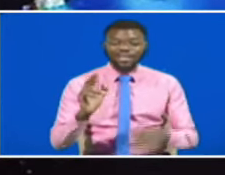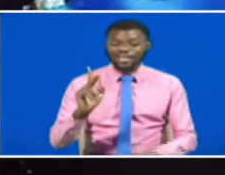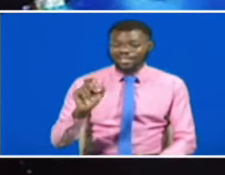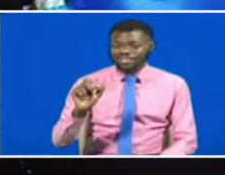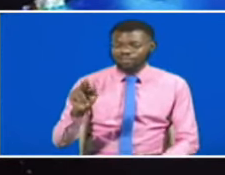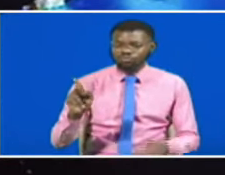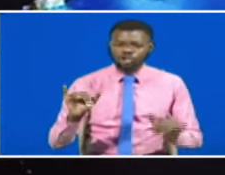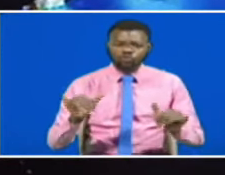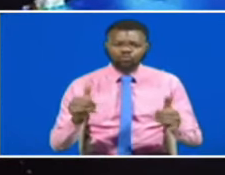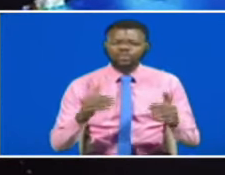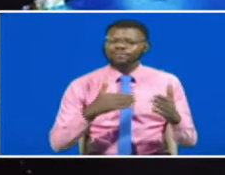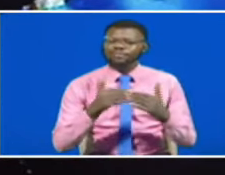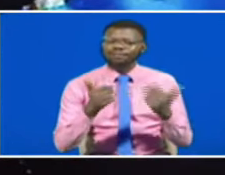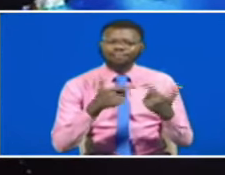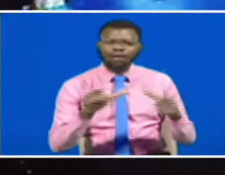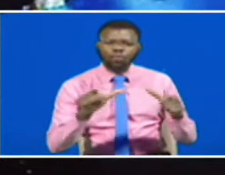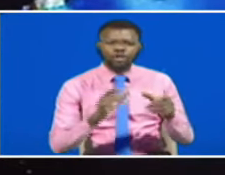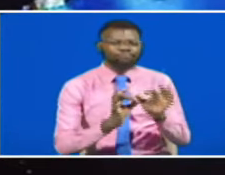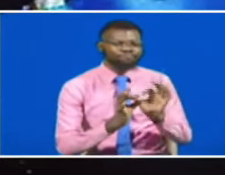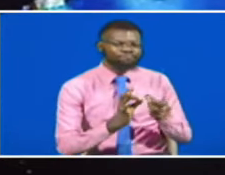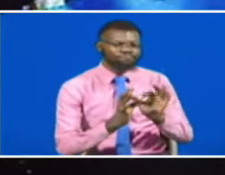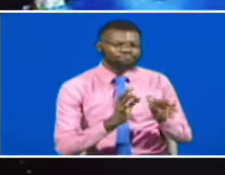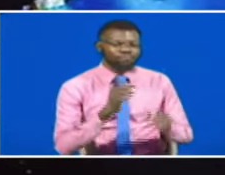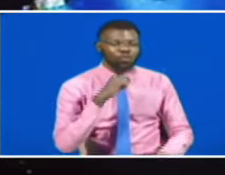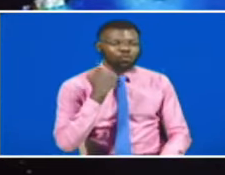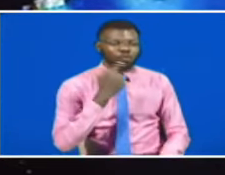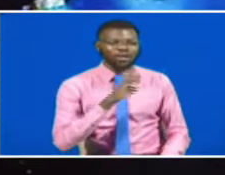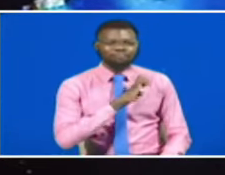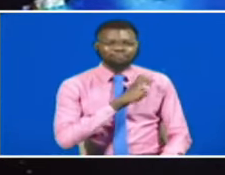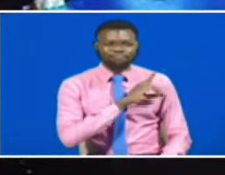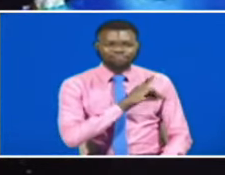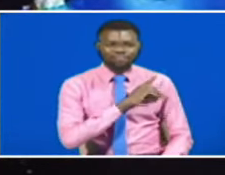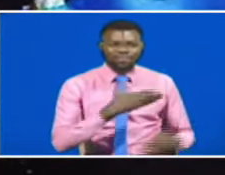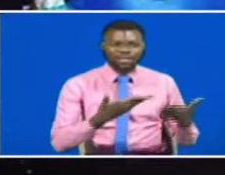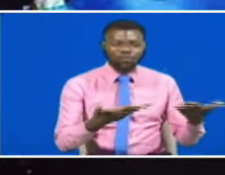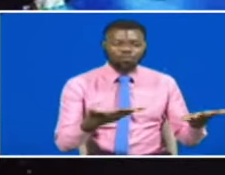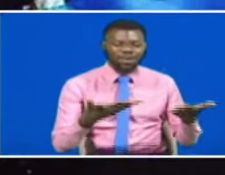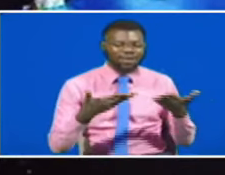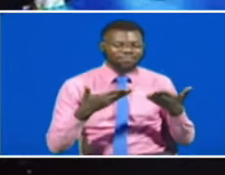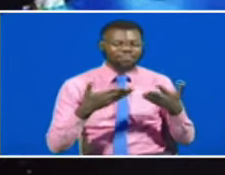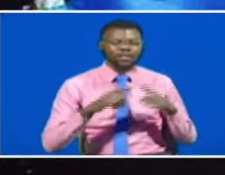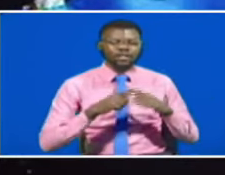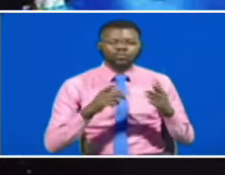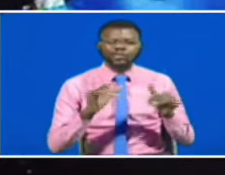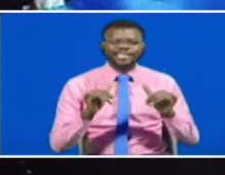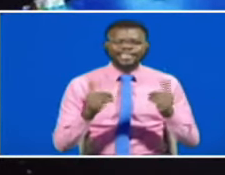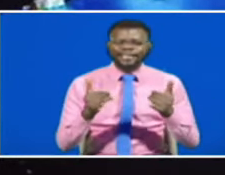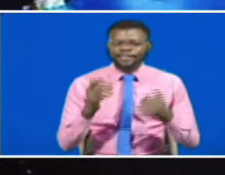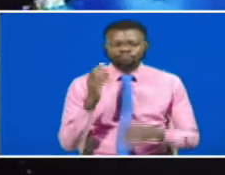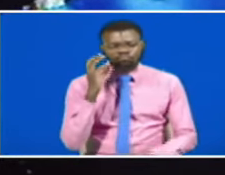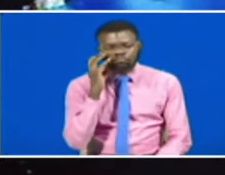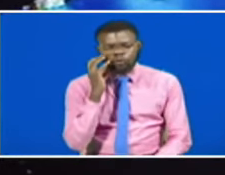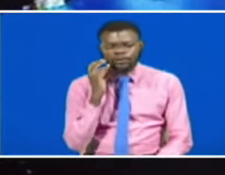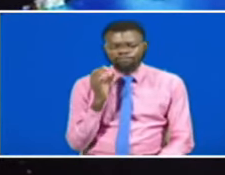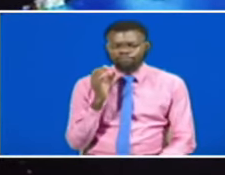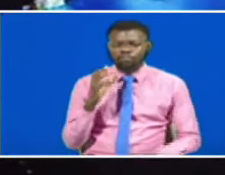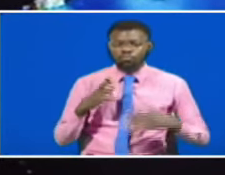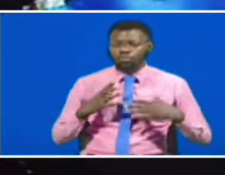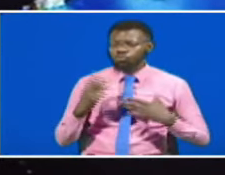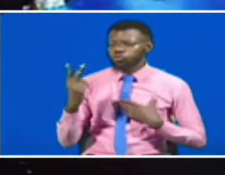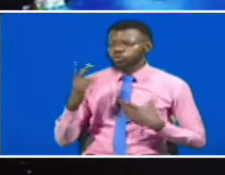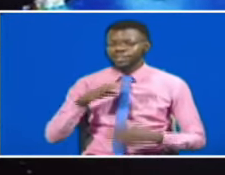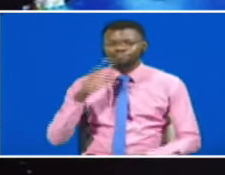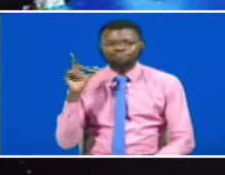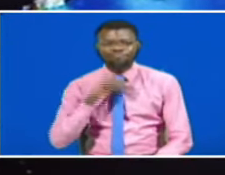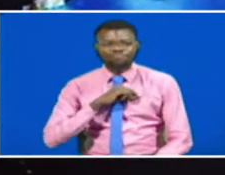lugha ishara nasaidiana na mwenzangu Damon Evans. Karibu sana. Tunaanza na taarifa ya kuvunja moyo ambapo watu wawili wameaga dunia